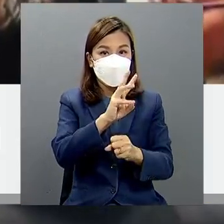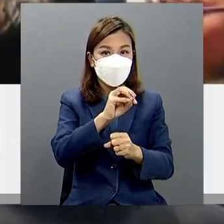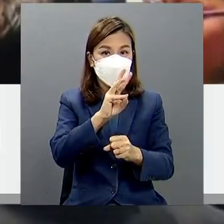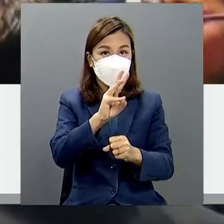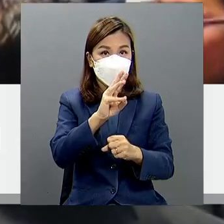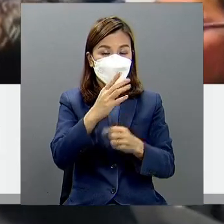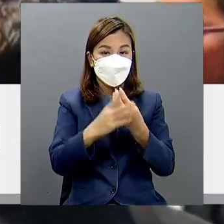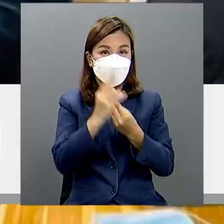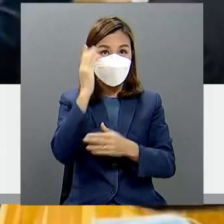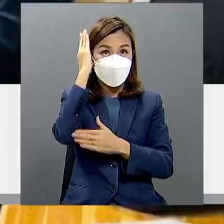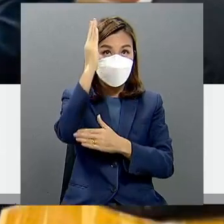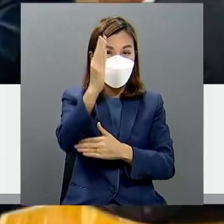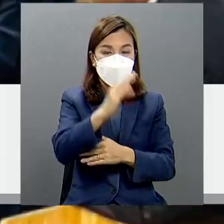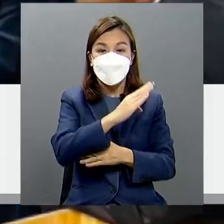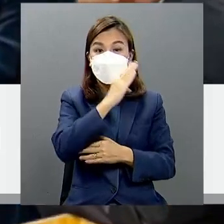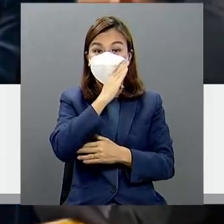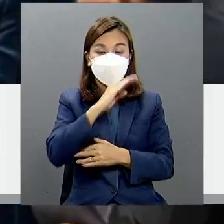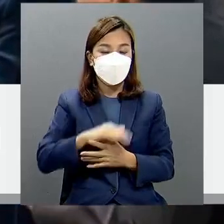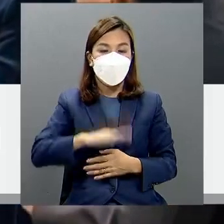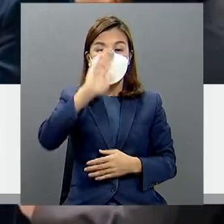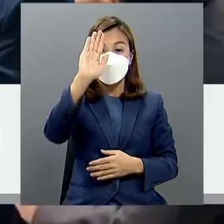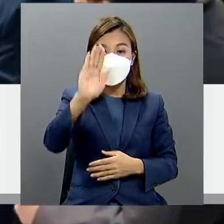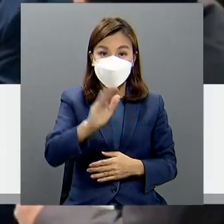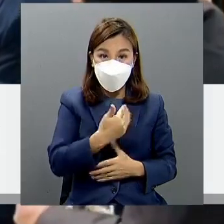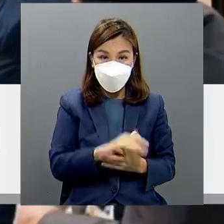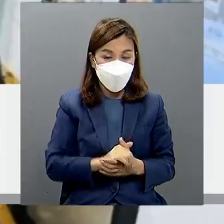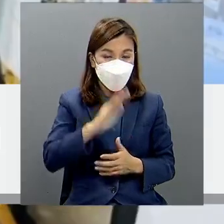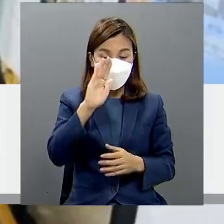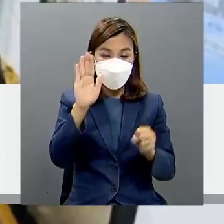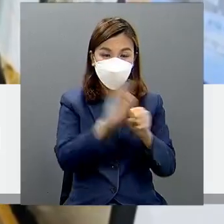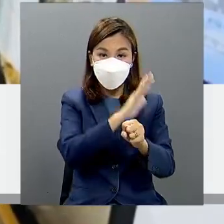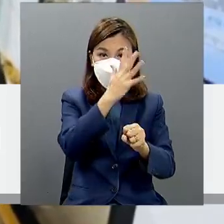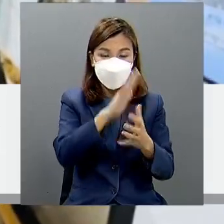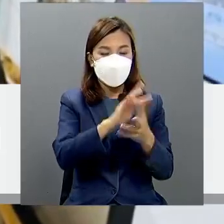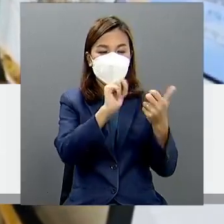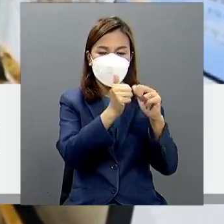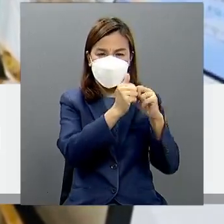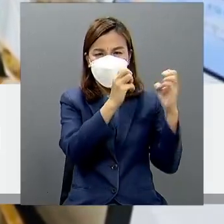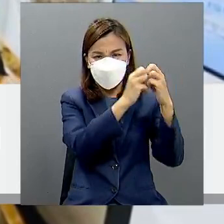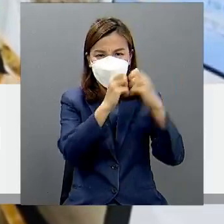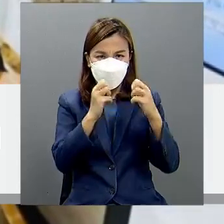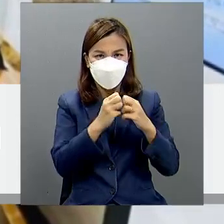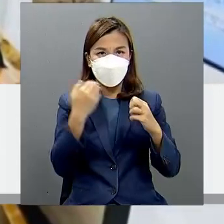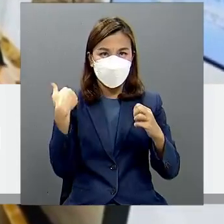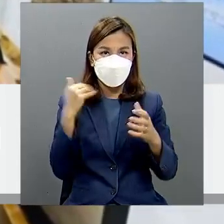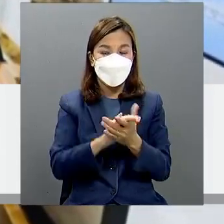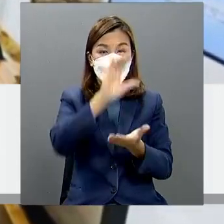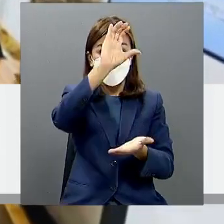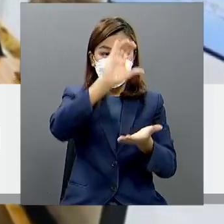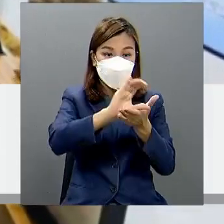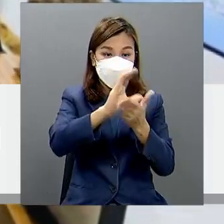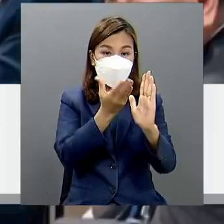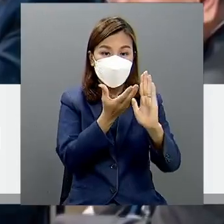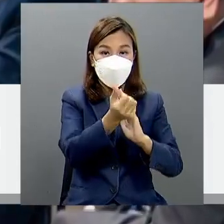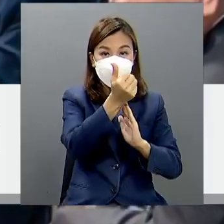บนะคะไม่สามารถที่จะโหวตได้ก็เกิดปัญหาวุ่นตามมาแน่ค่ะหากด่านแรกงบประมาณผ่านไปได้ด้วยดียังมีด่าน